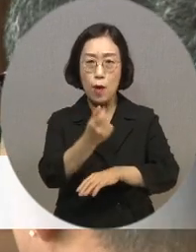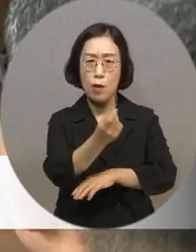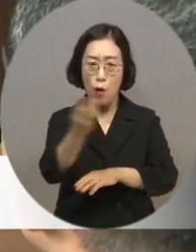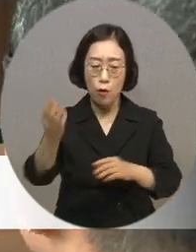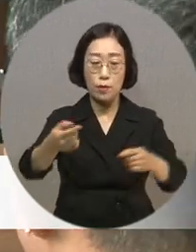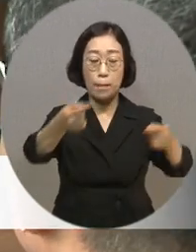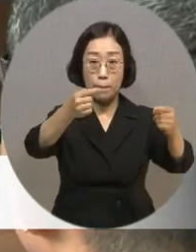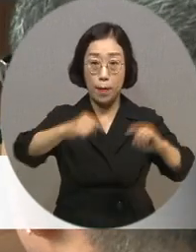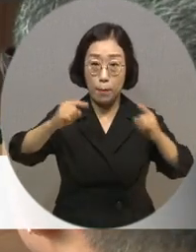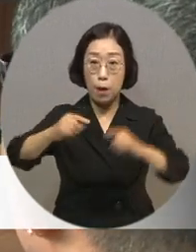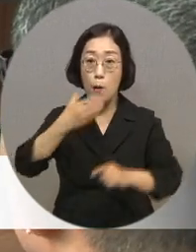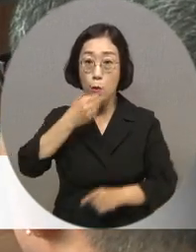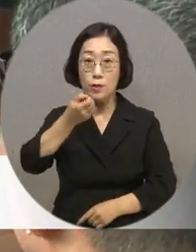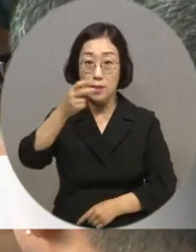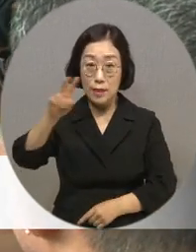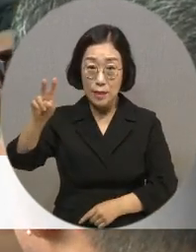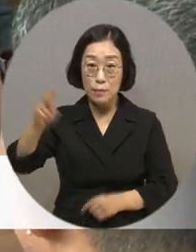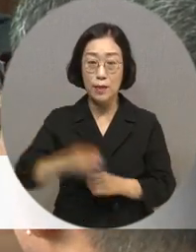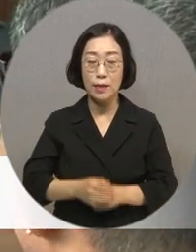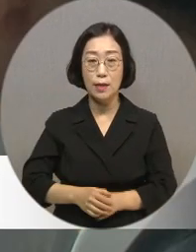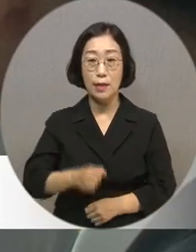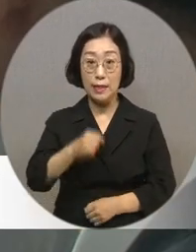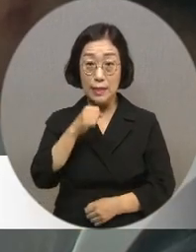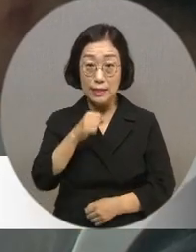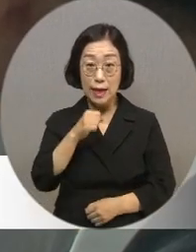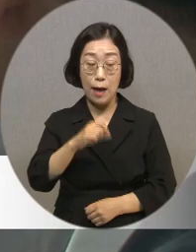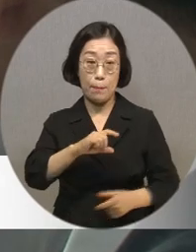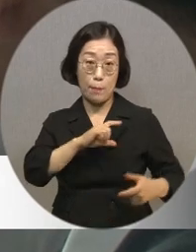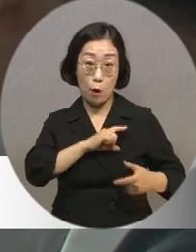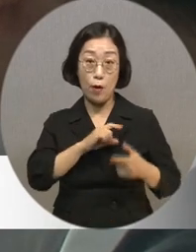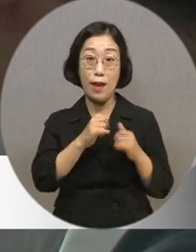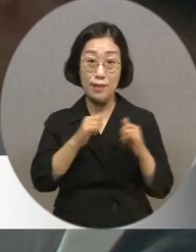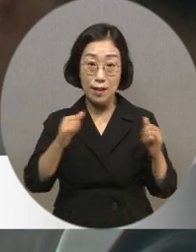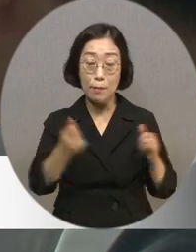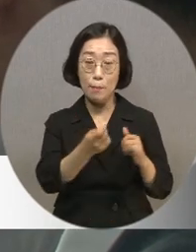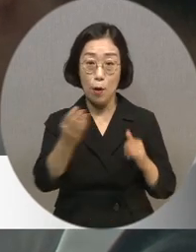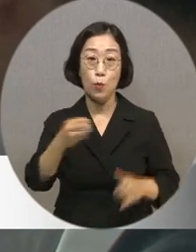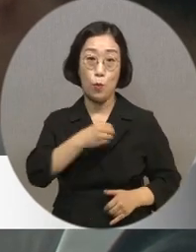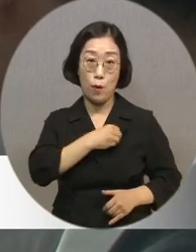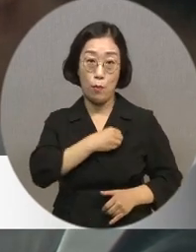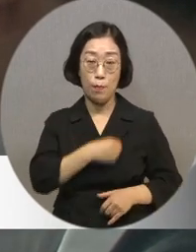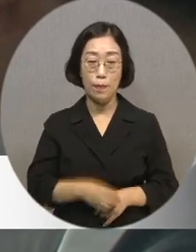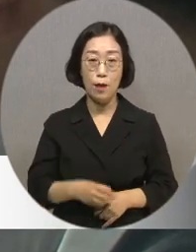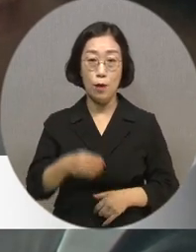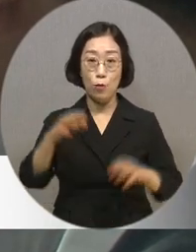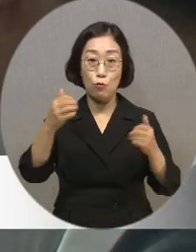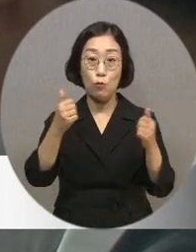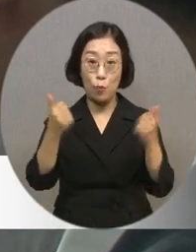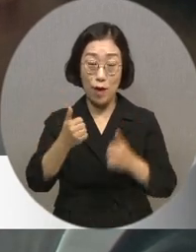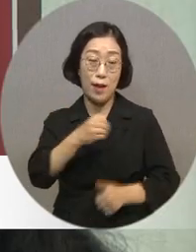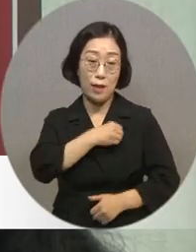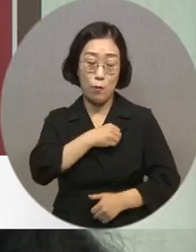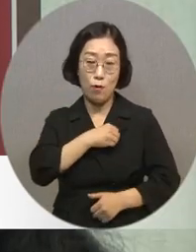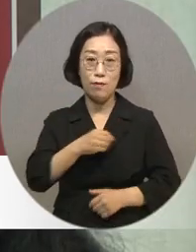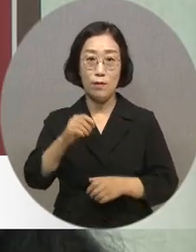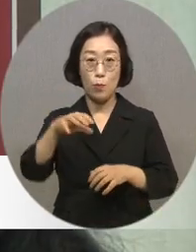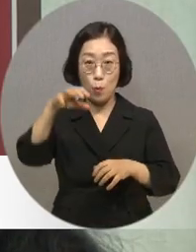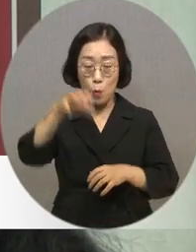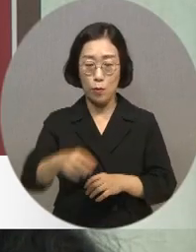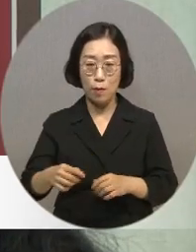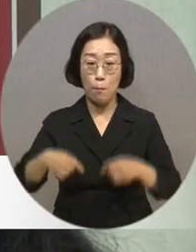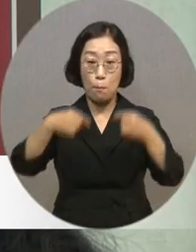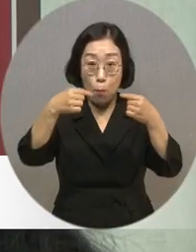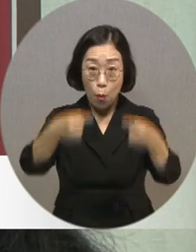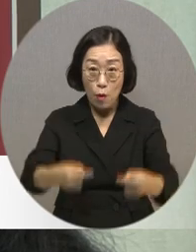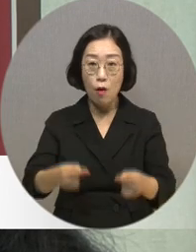인사들과 복지TV 명예기자로 활동하고 있는 회원들이 김도읍 국회의원 사무실에 방문해 간담회를